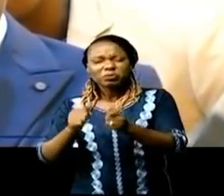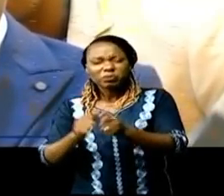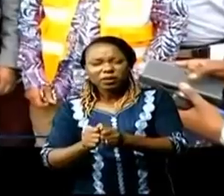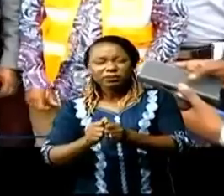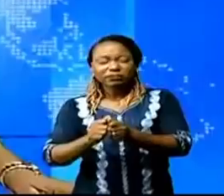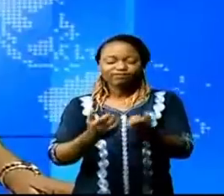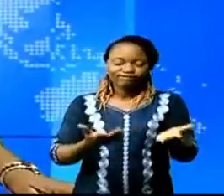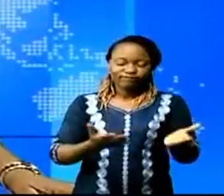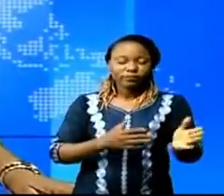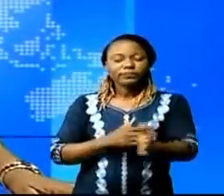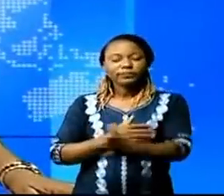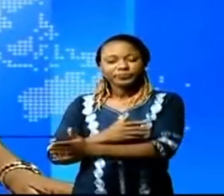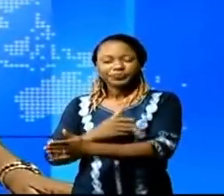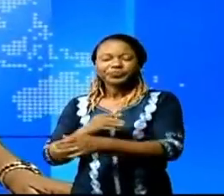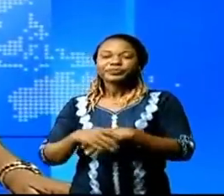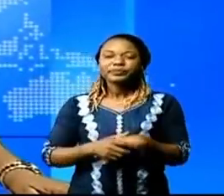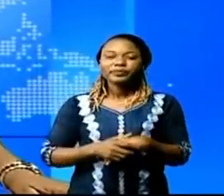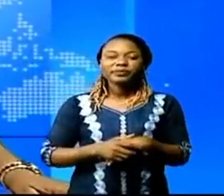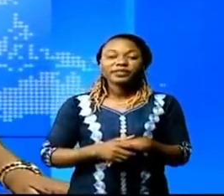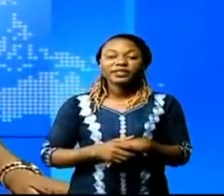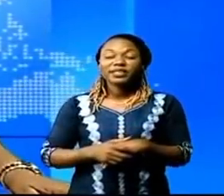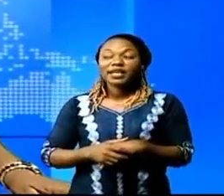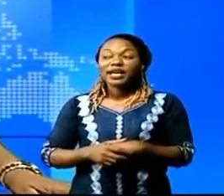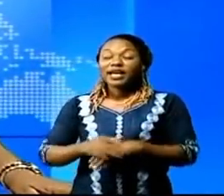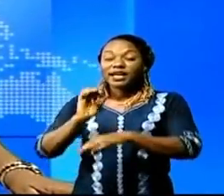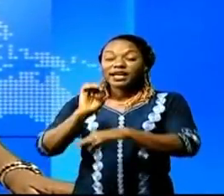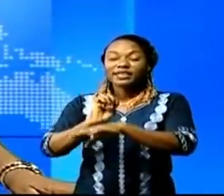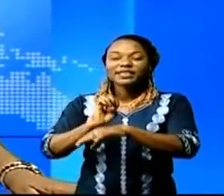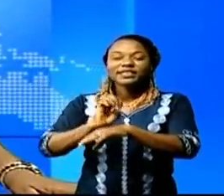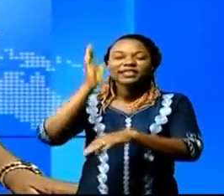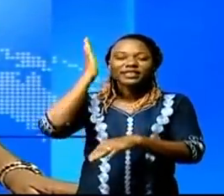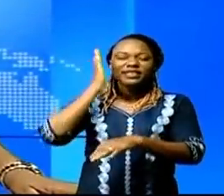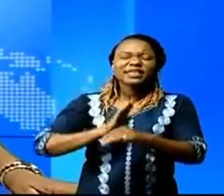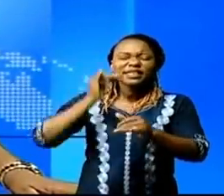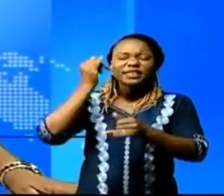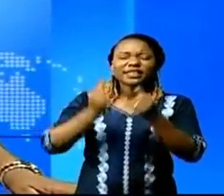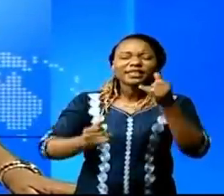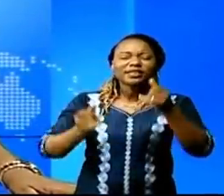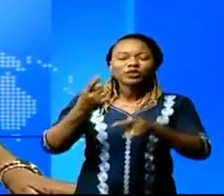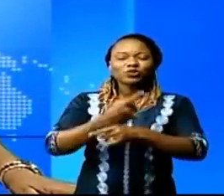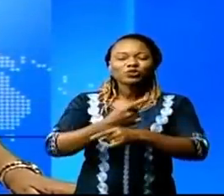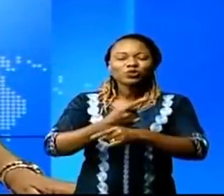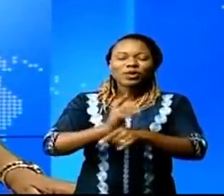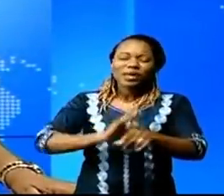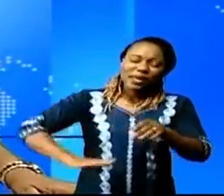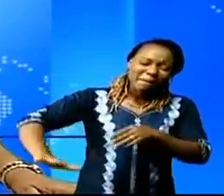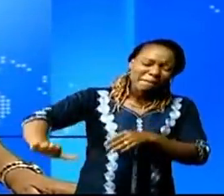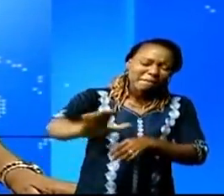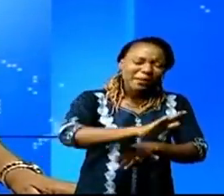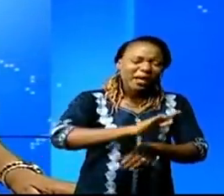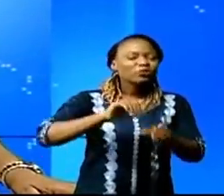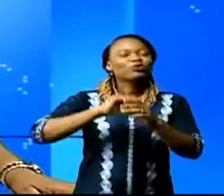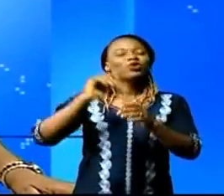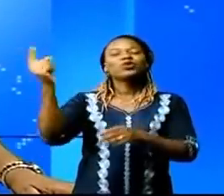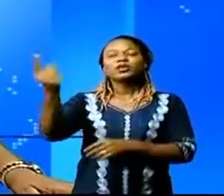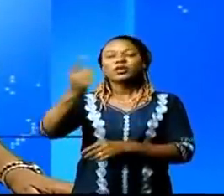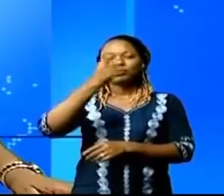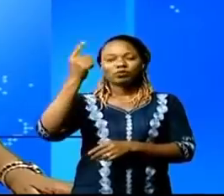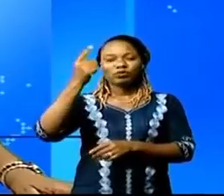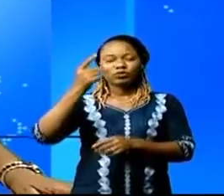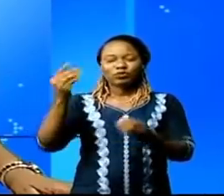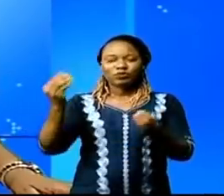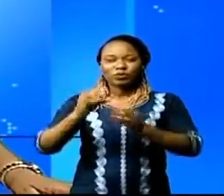commun. L'église de Saint des derniers jours est présente dans plusieurs pays du monde et nécessite une